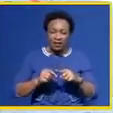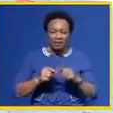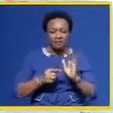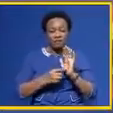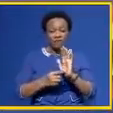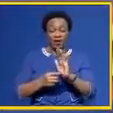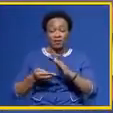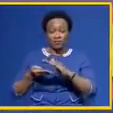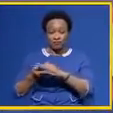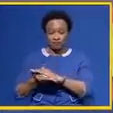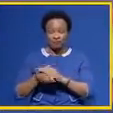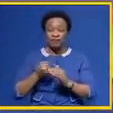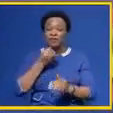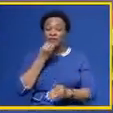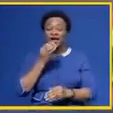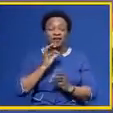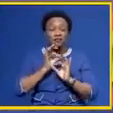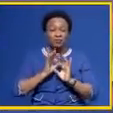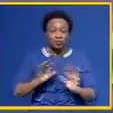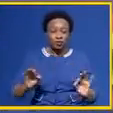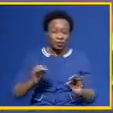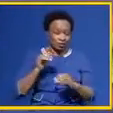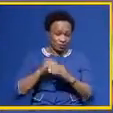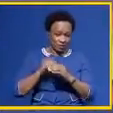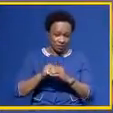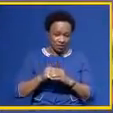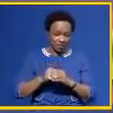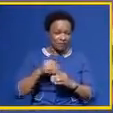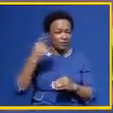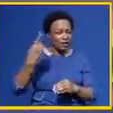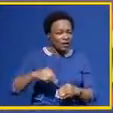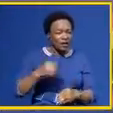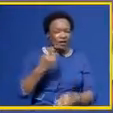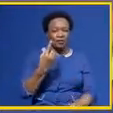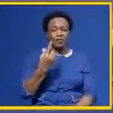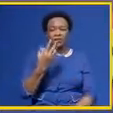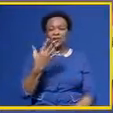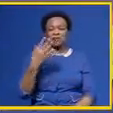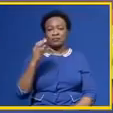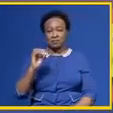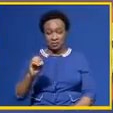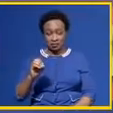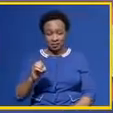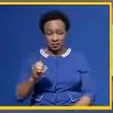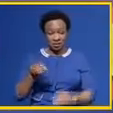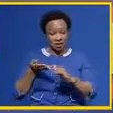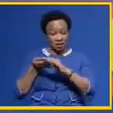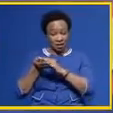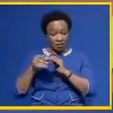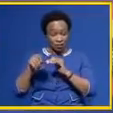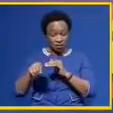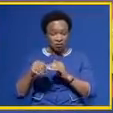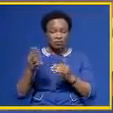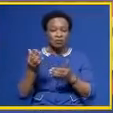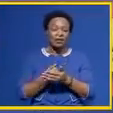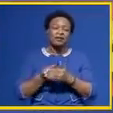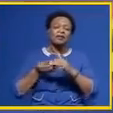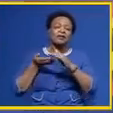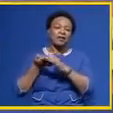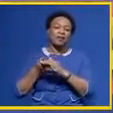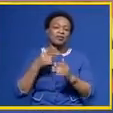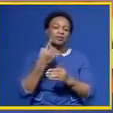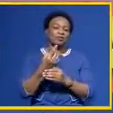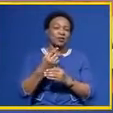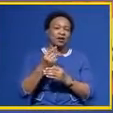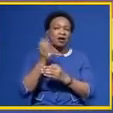kwa wateja. Tutamuuzia mteja kingamuzi kwa 150,000. Katika hicho kingamuzi cha 150,000 atapata kingamuzi chake,